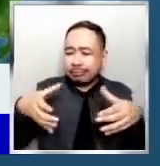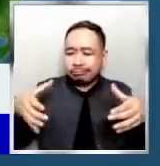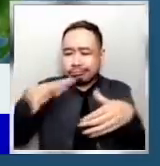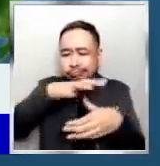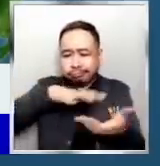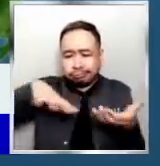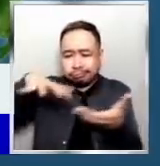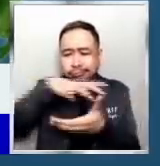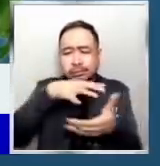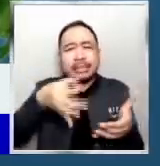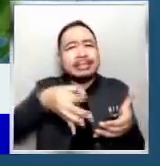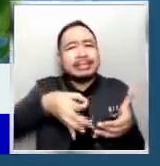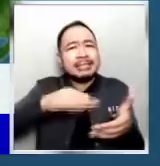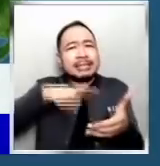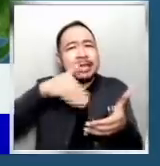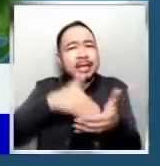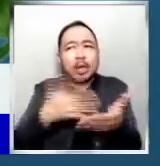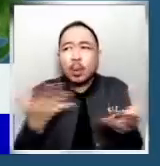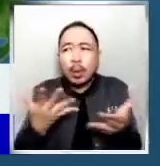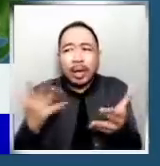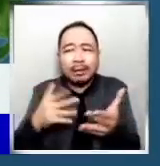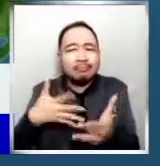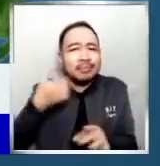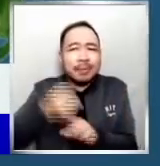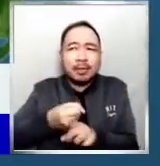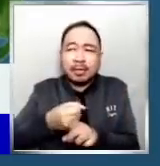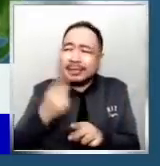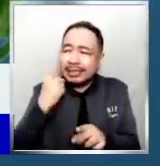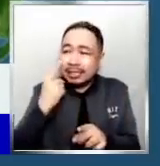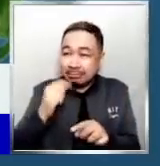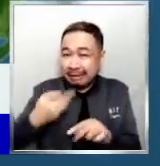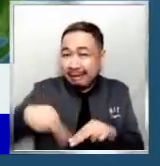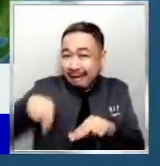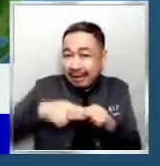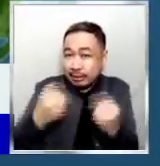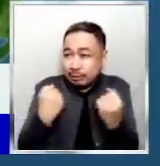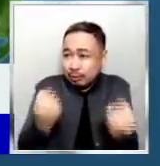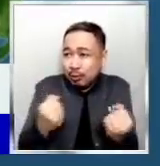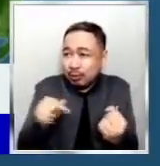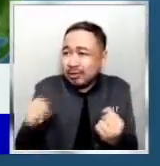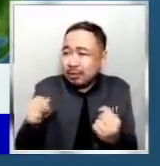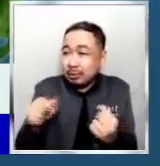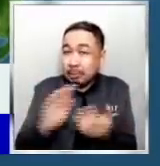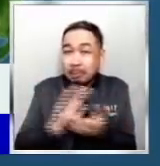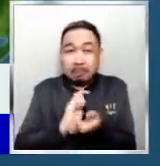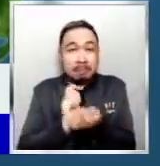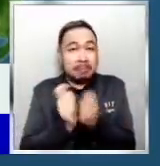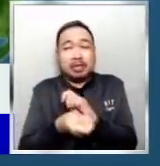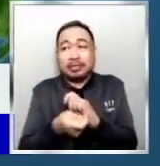kalaking posibilidad na lalakas pa yan at magiging, kung tawagin ninyo dyan sa pag-asa, super typhoon?